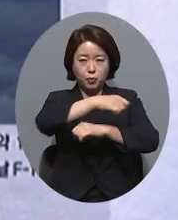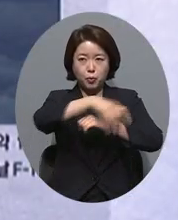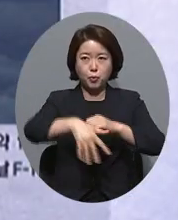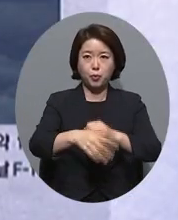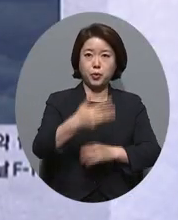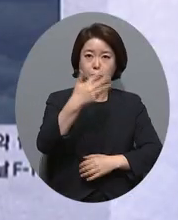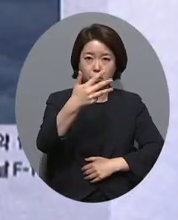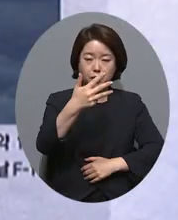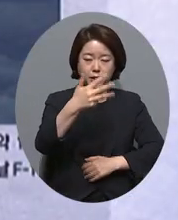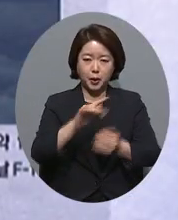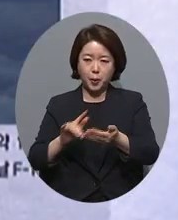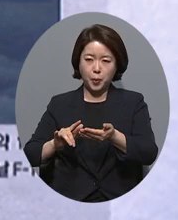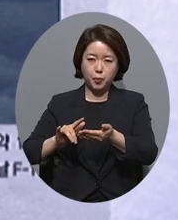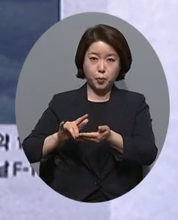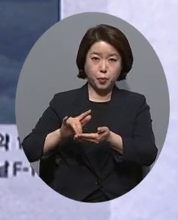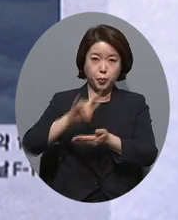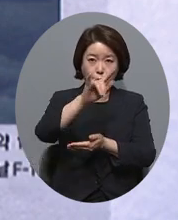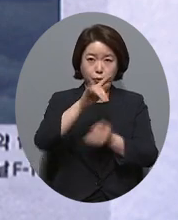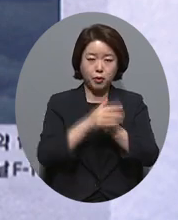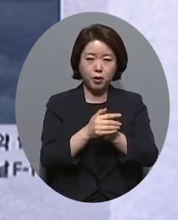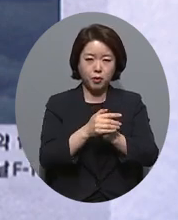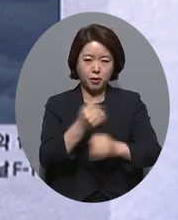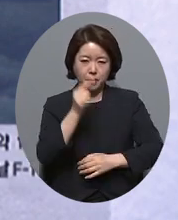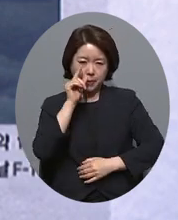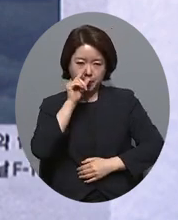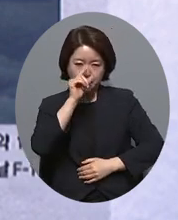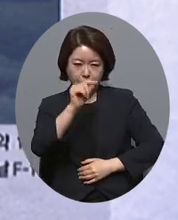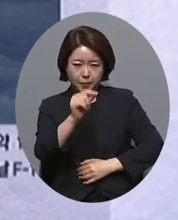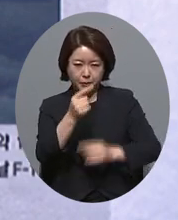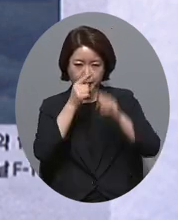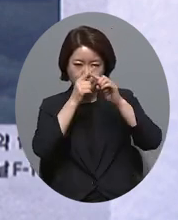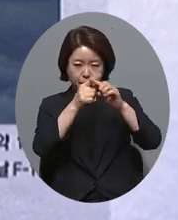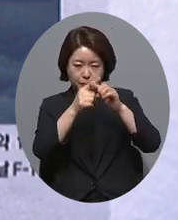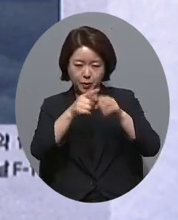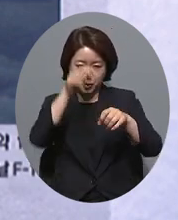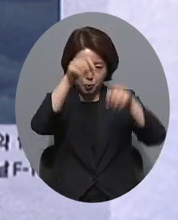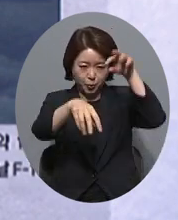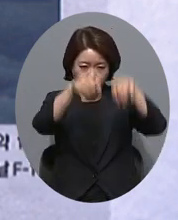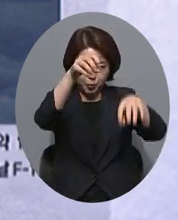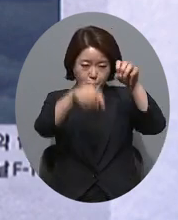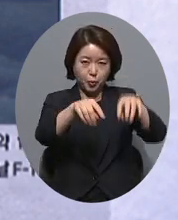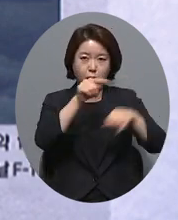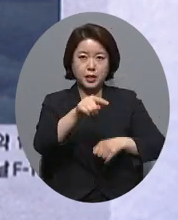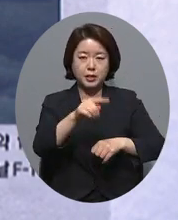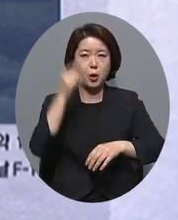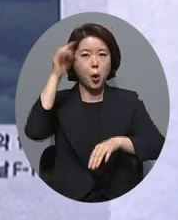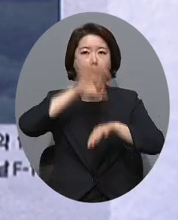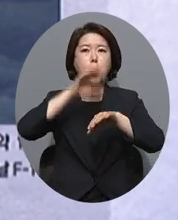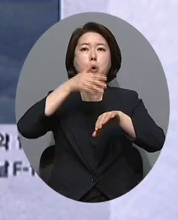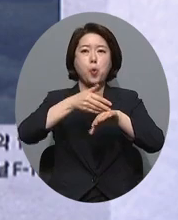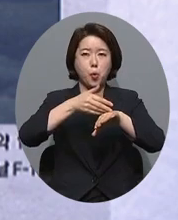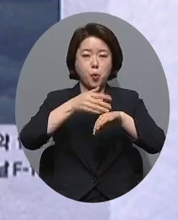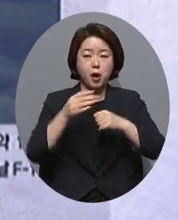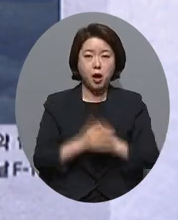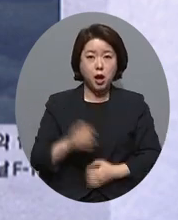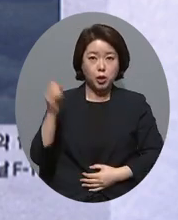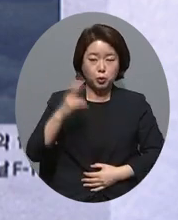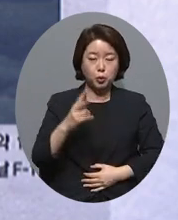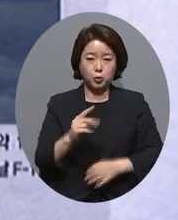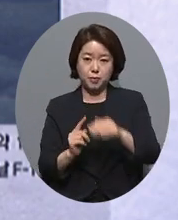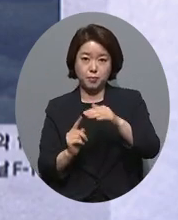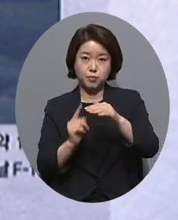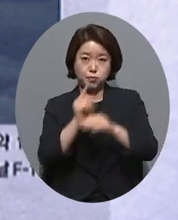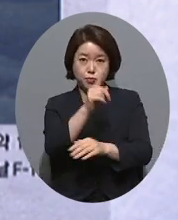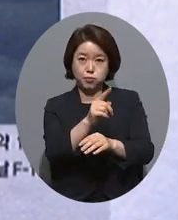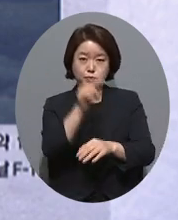연합 공격 현대군 비행과 정밀 폭격 훈련에 나섰습니다 그리고 지대지 내발을 동해로 발사하는 등